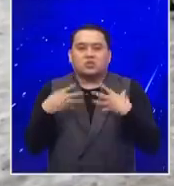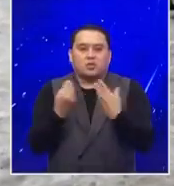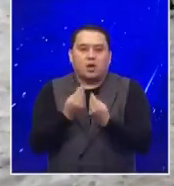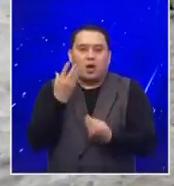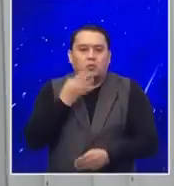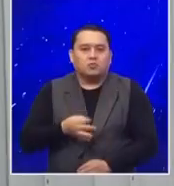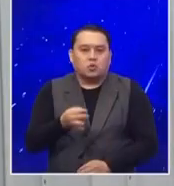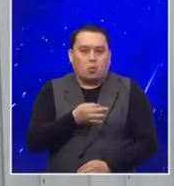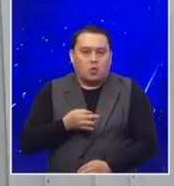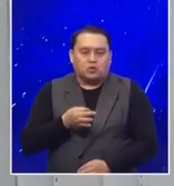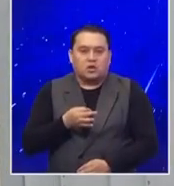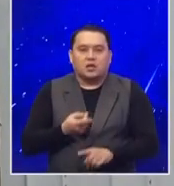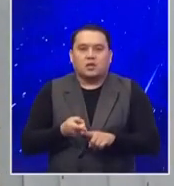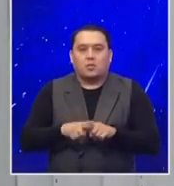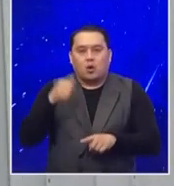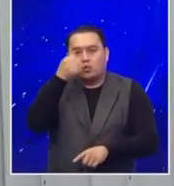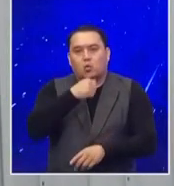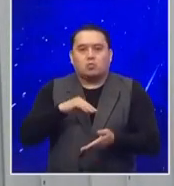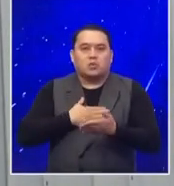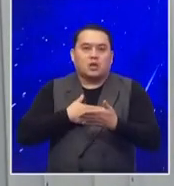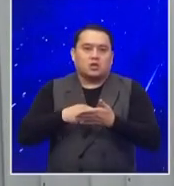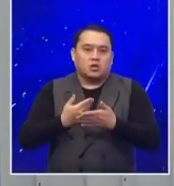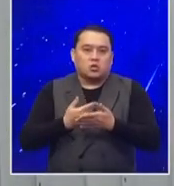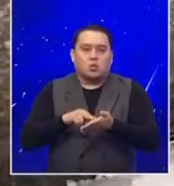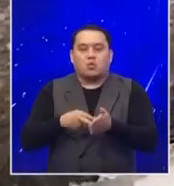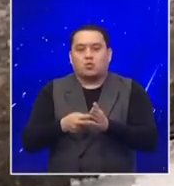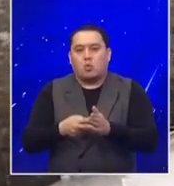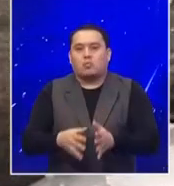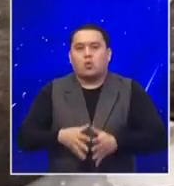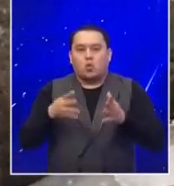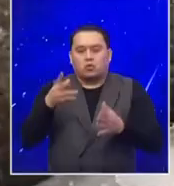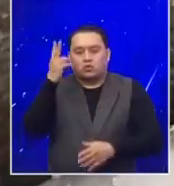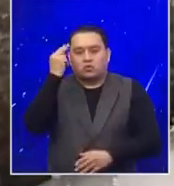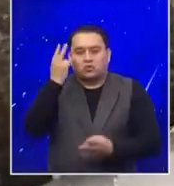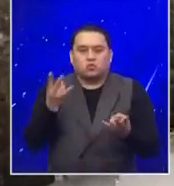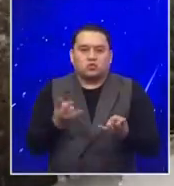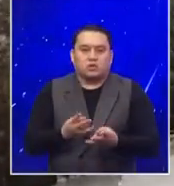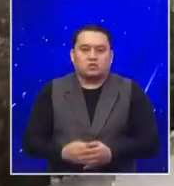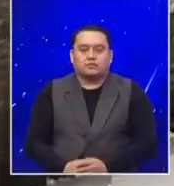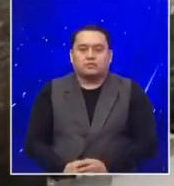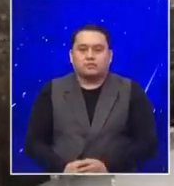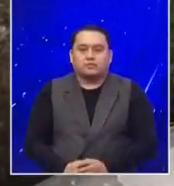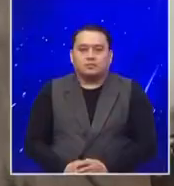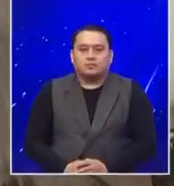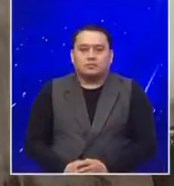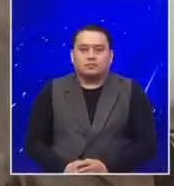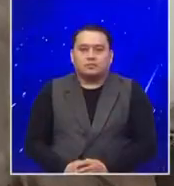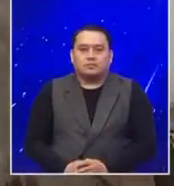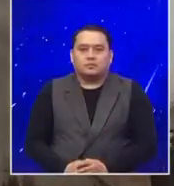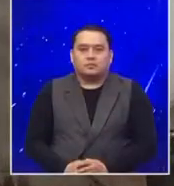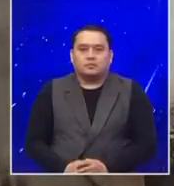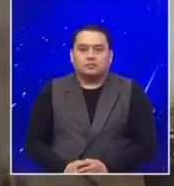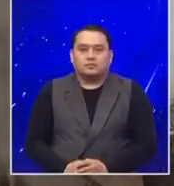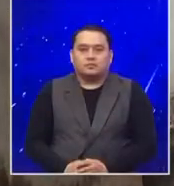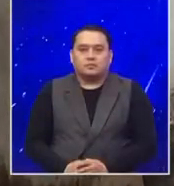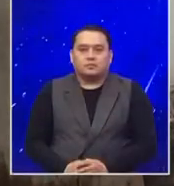Алматинской области. В текущем году волонтеры планируют охватить поддержкой большее число нуждающихся. Рустам Аралбаев, Мади Байбусынов,